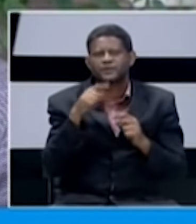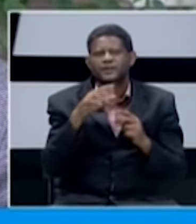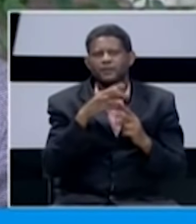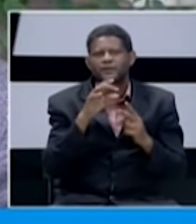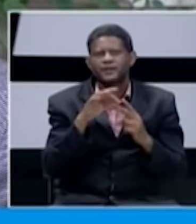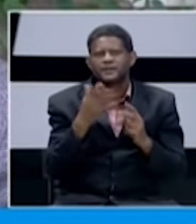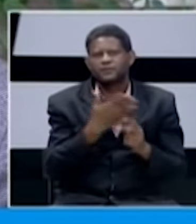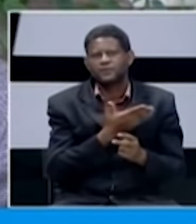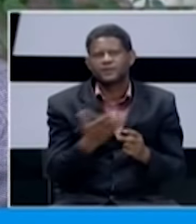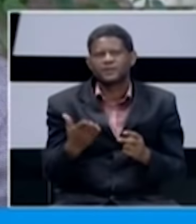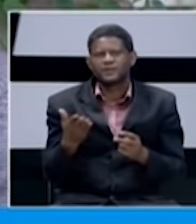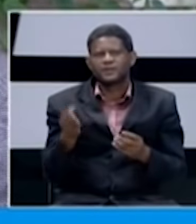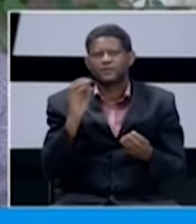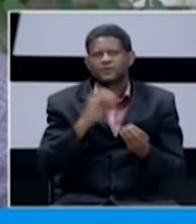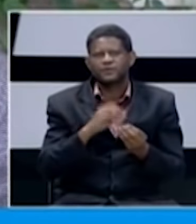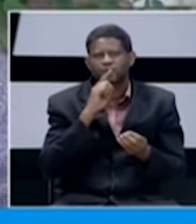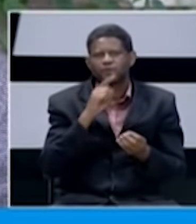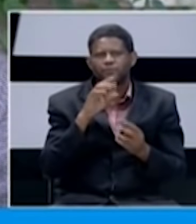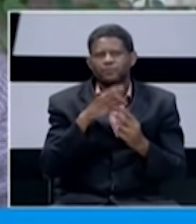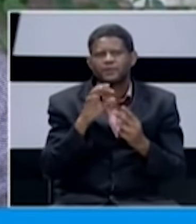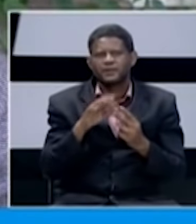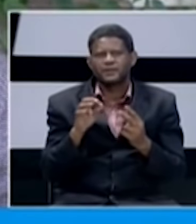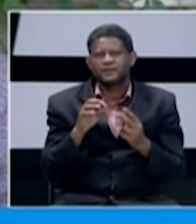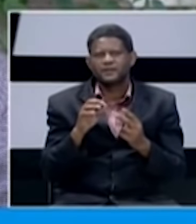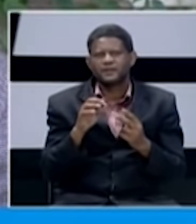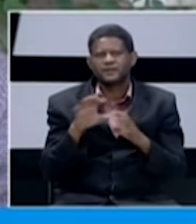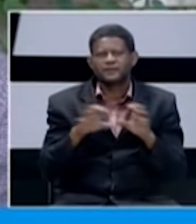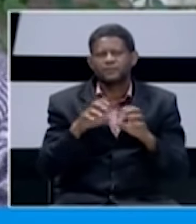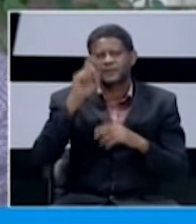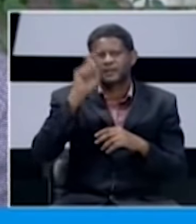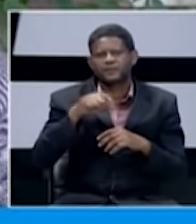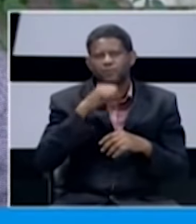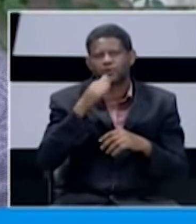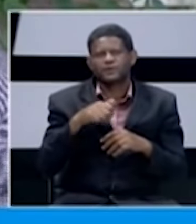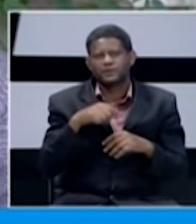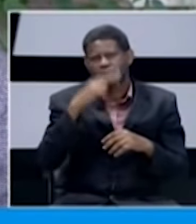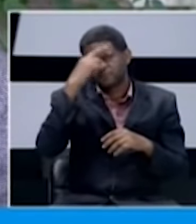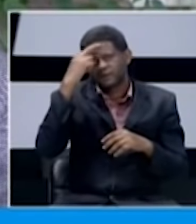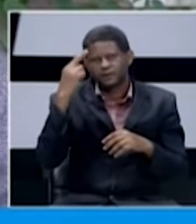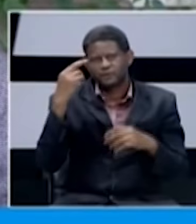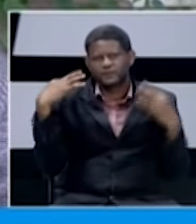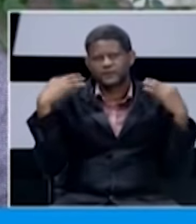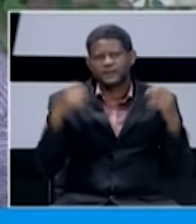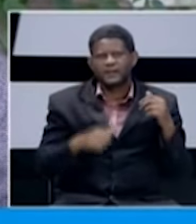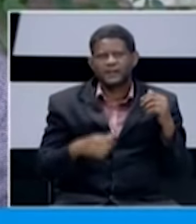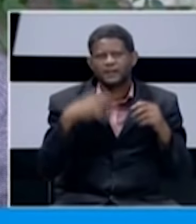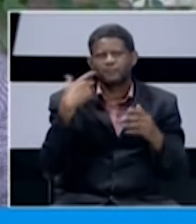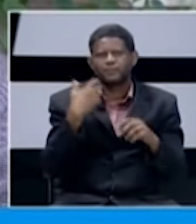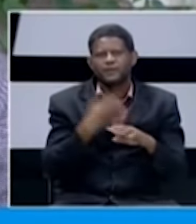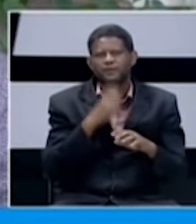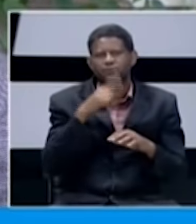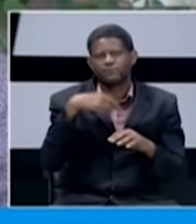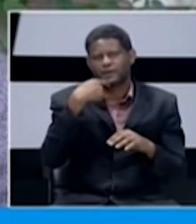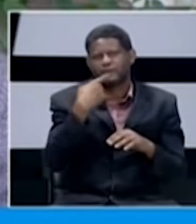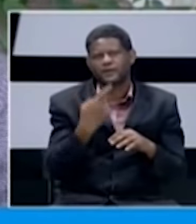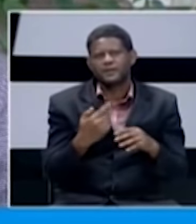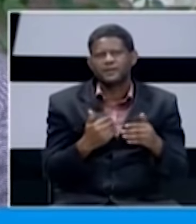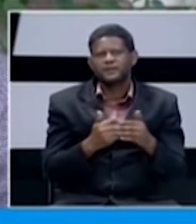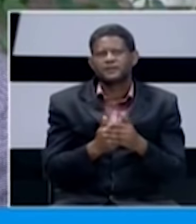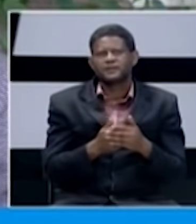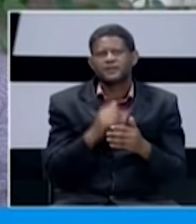ጉዳይ መፅእ ከሎ መረፃ ክካየድ ኣይግብኦን ምክንያቱም ጥዕና ሓደገኛ እዩ ተባሂሉ